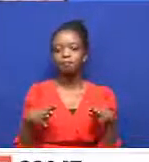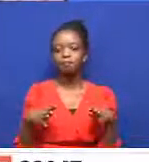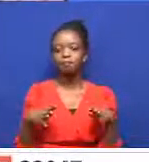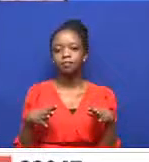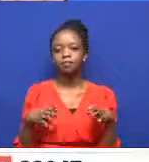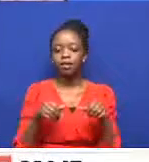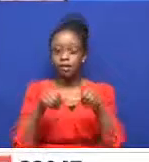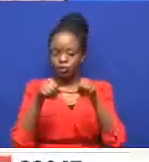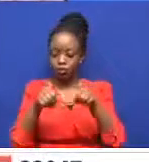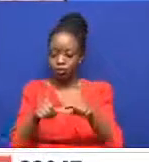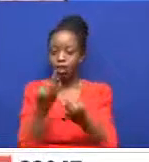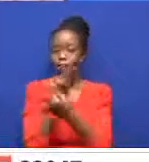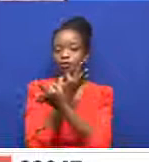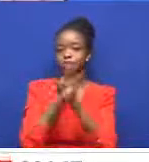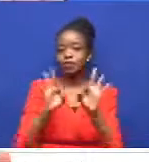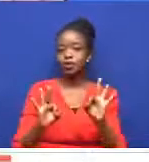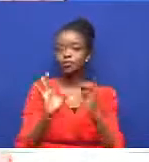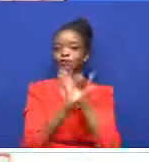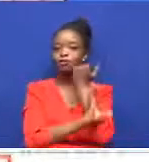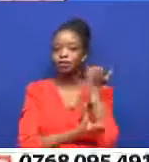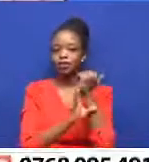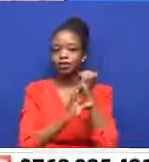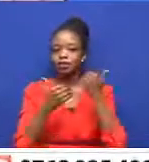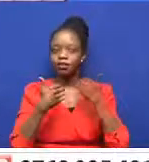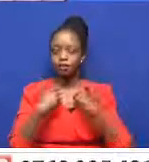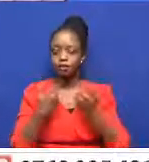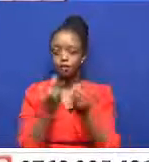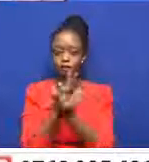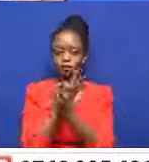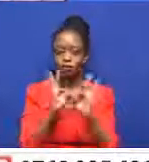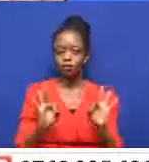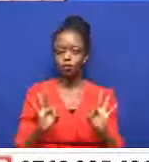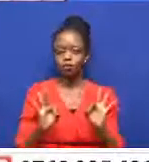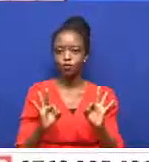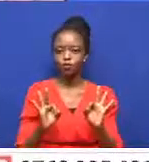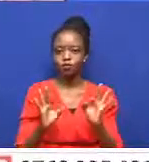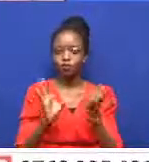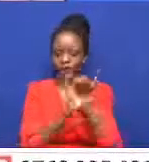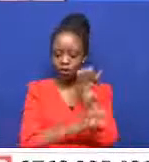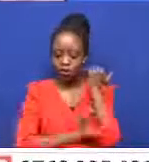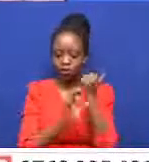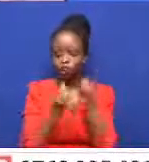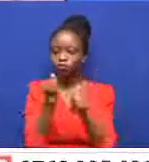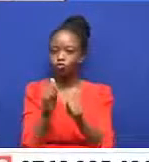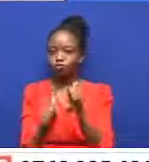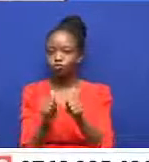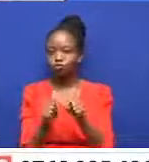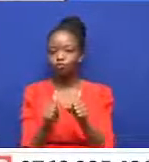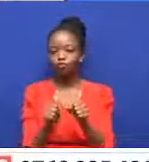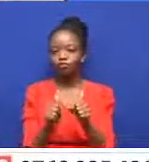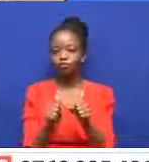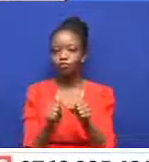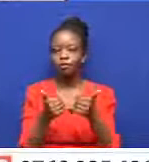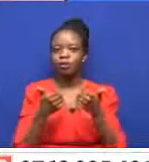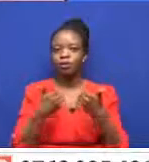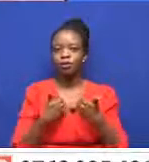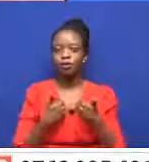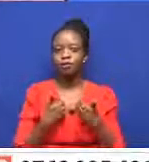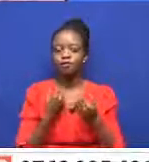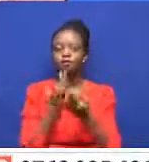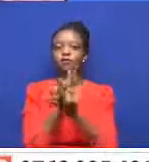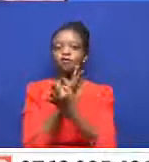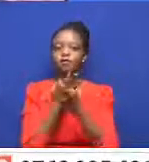kuishi kwa demokrasia, inchi ambaye iko na demokrasia, inchi ambaye iko na uhuru